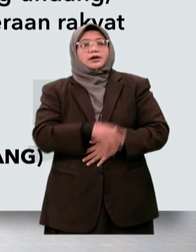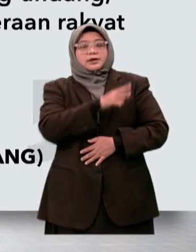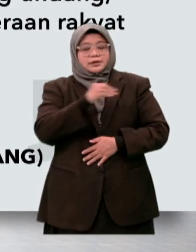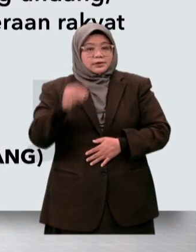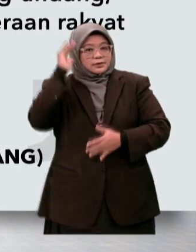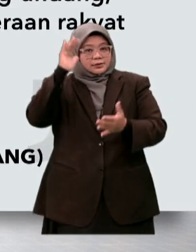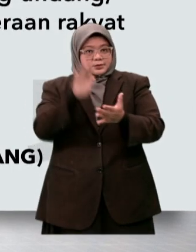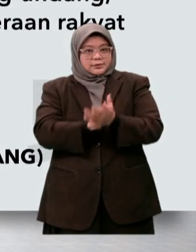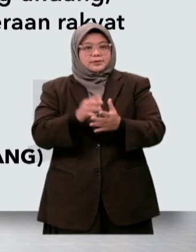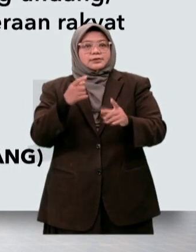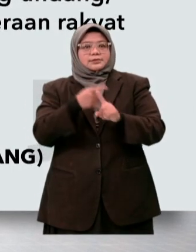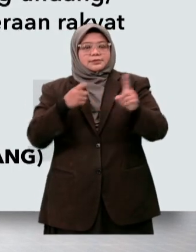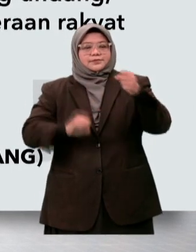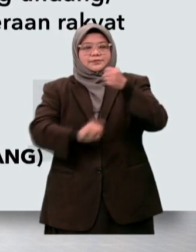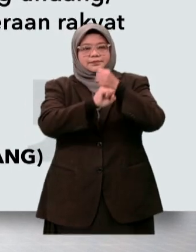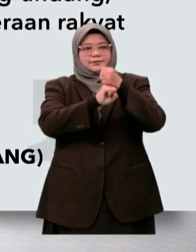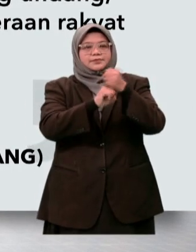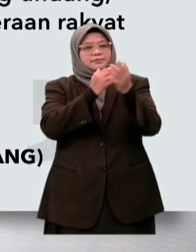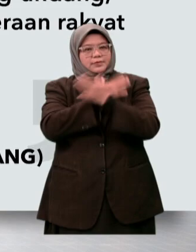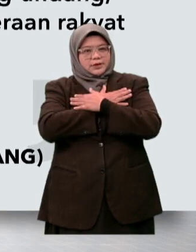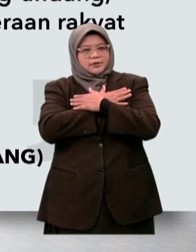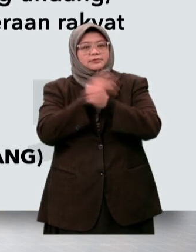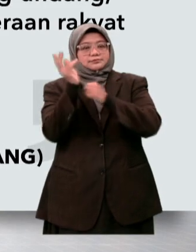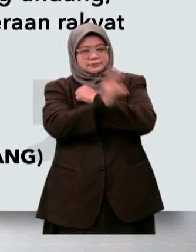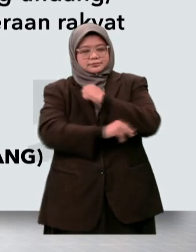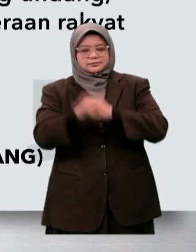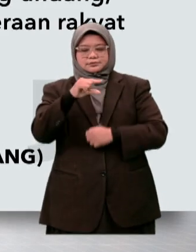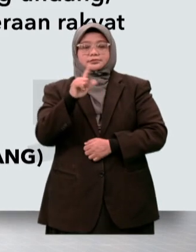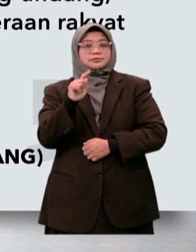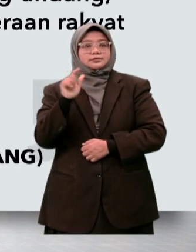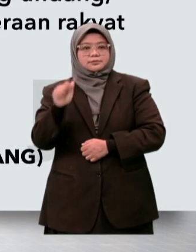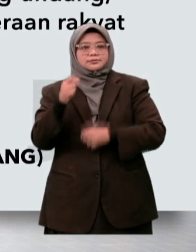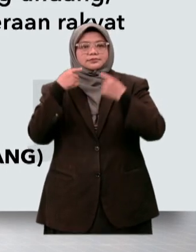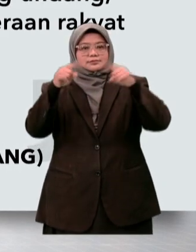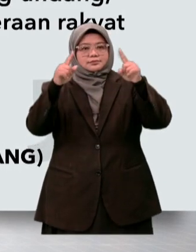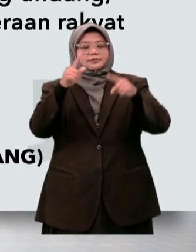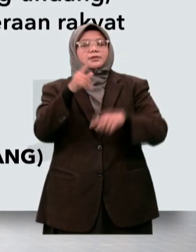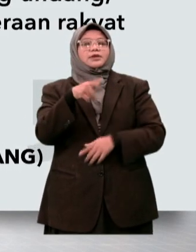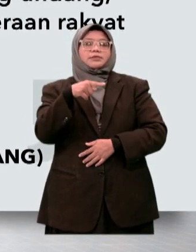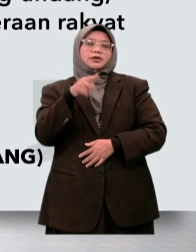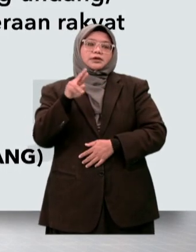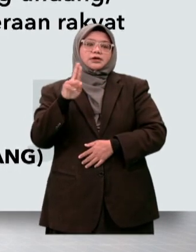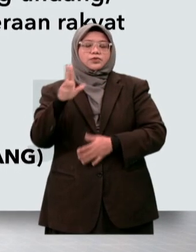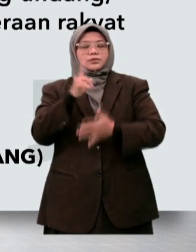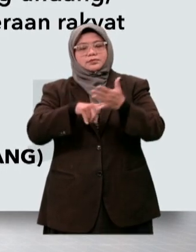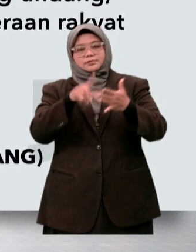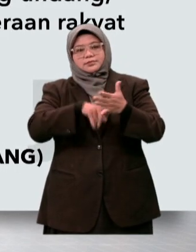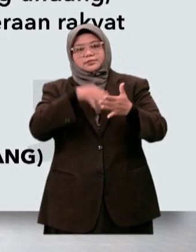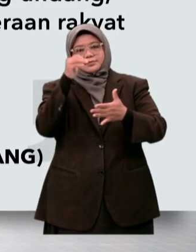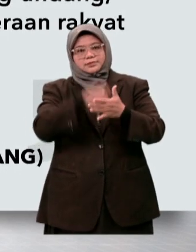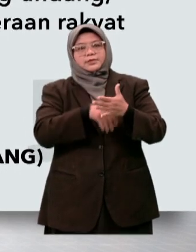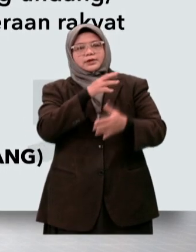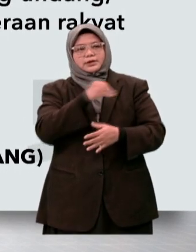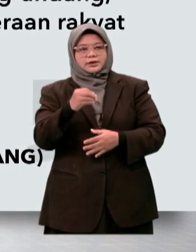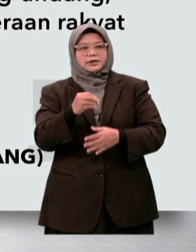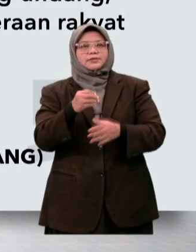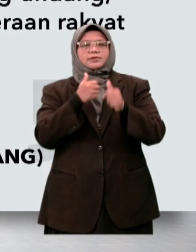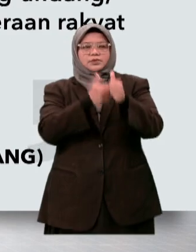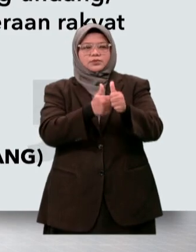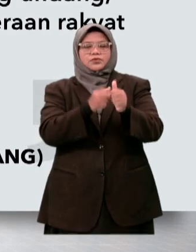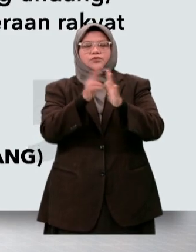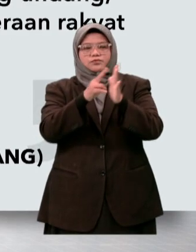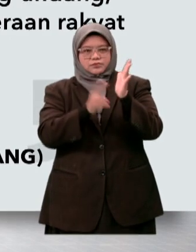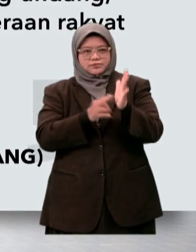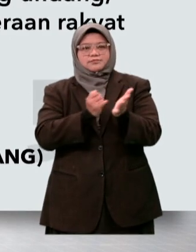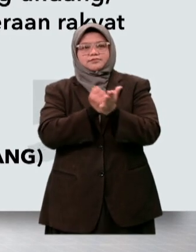yakin dengan dukungan dari Presiden semua pecinta negara GTI akan berjaya dalam piari 15 dan mendirikan kerajaan yang berpegang kepada Kelurahan